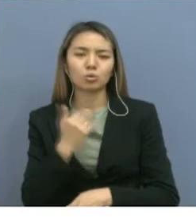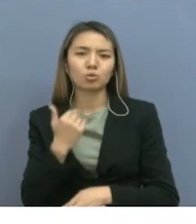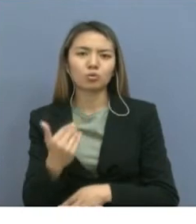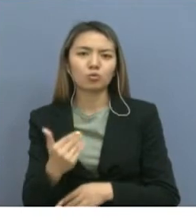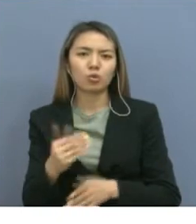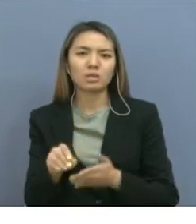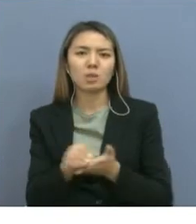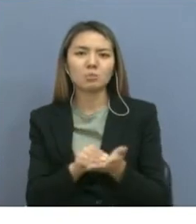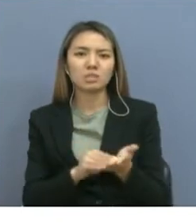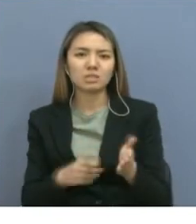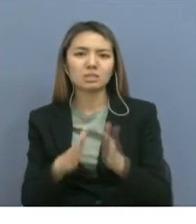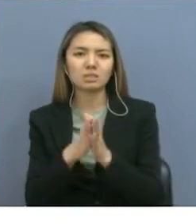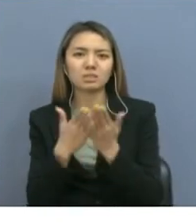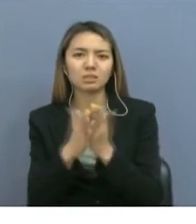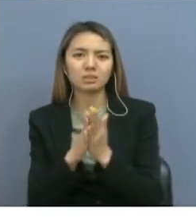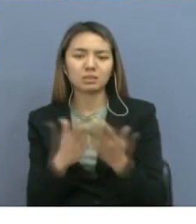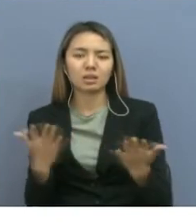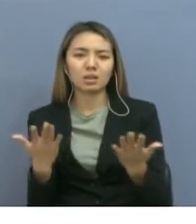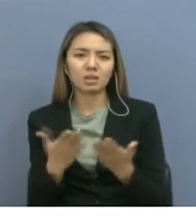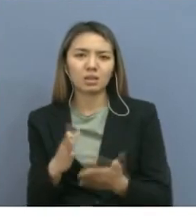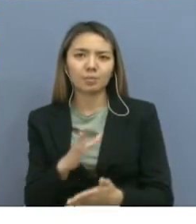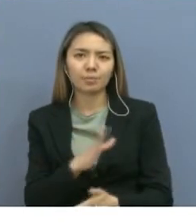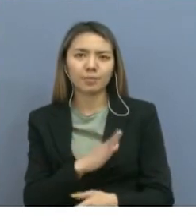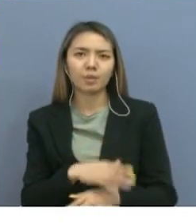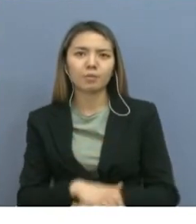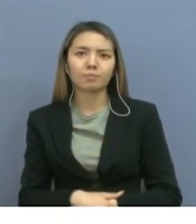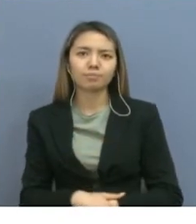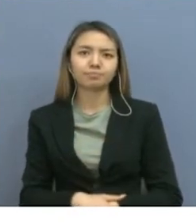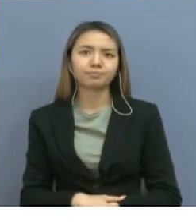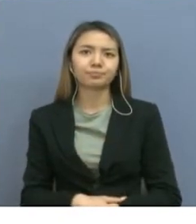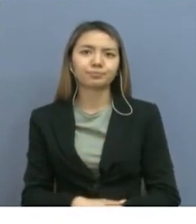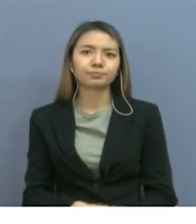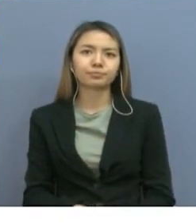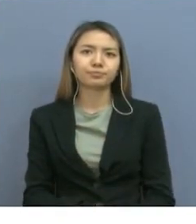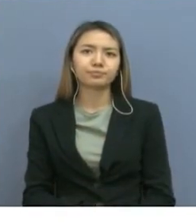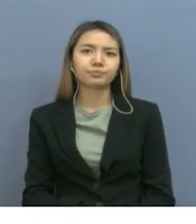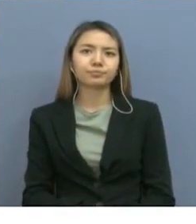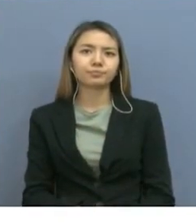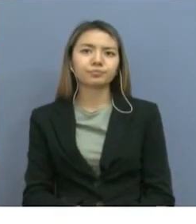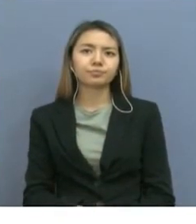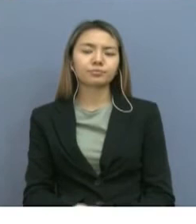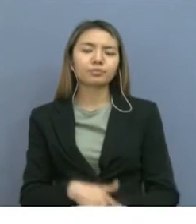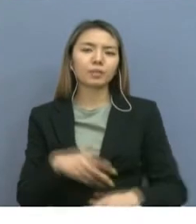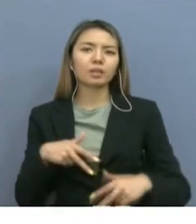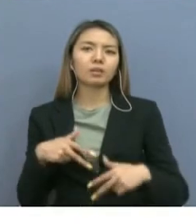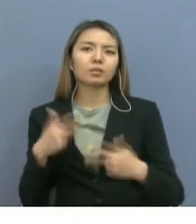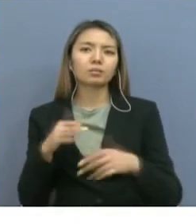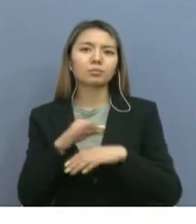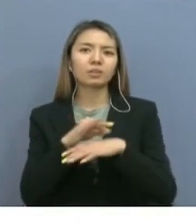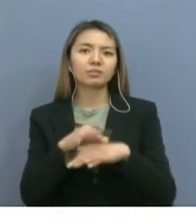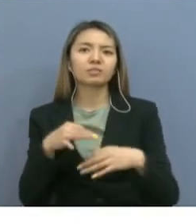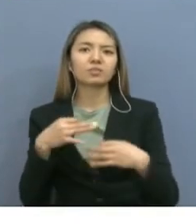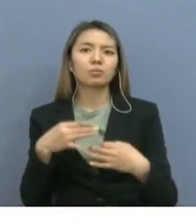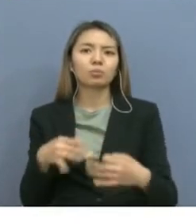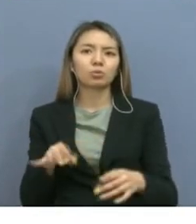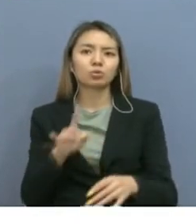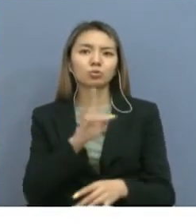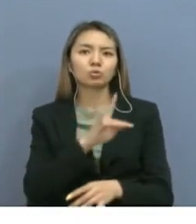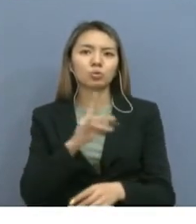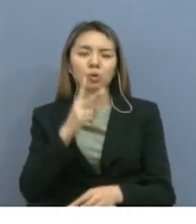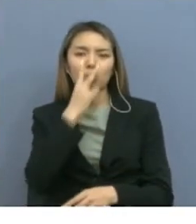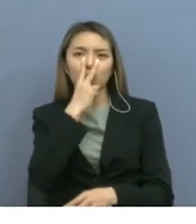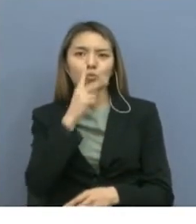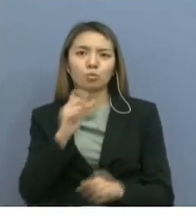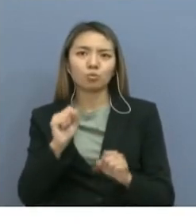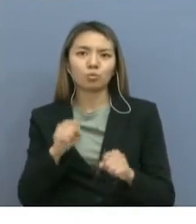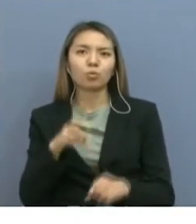шығармаларын зерттеуге нұсқау берген. Дәстүрлі ғылыми конференцияның үйреншікті форматта өтпегенін бос орындықтардан байқауға болады.